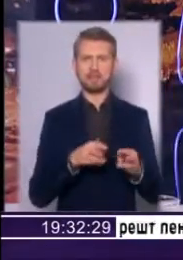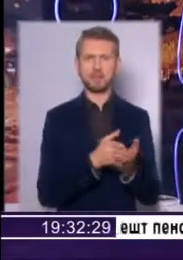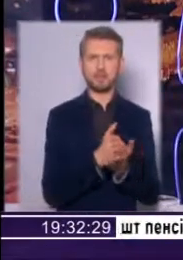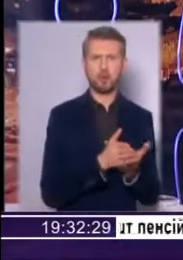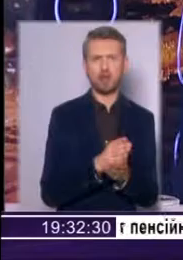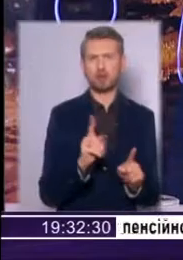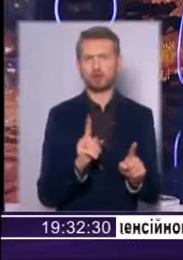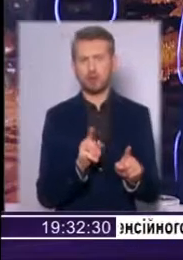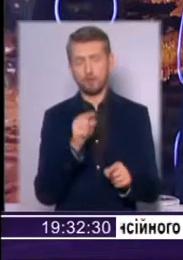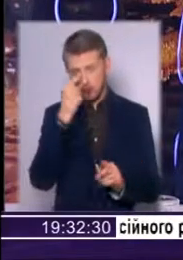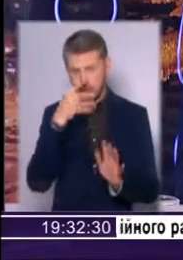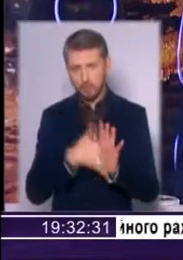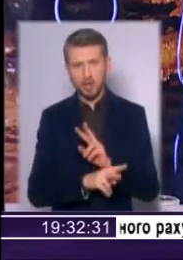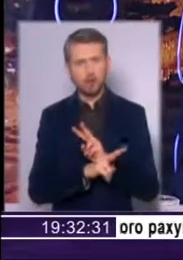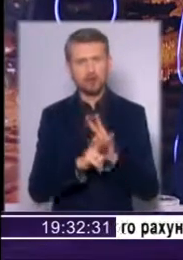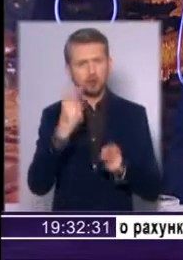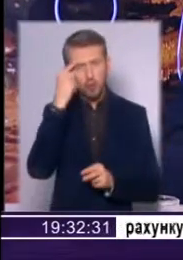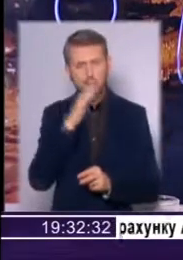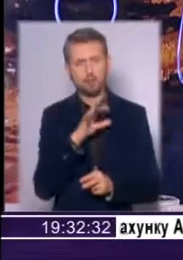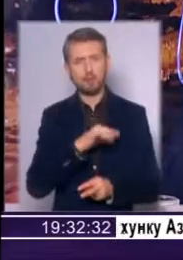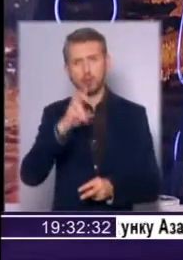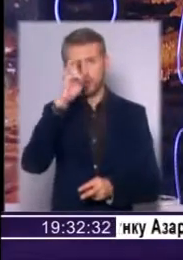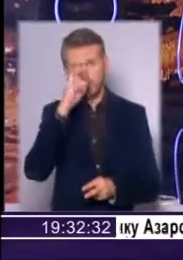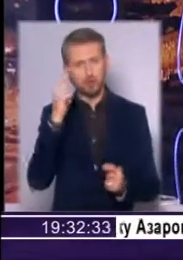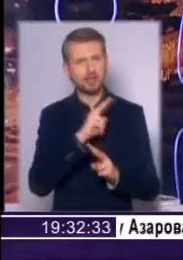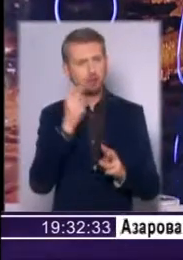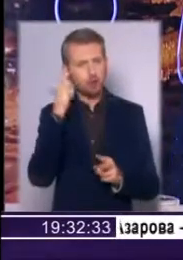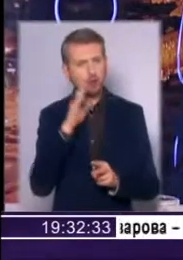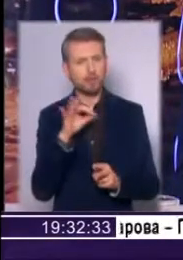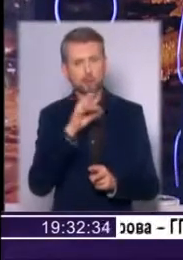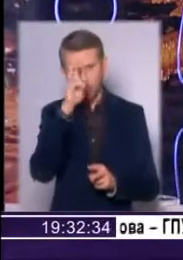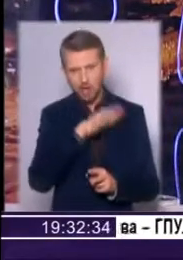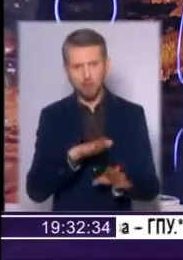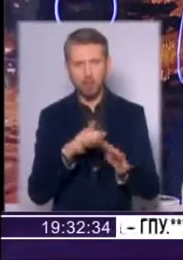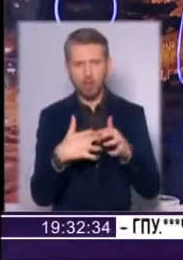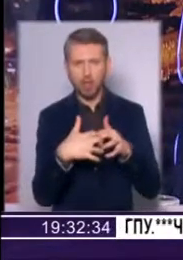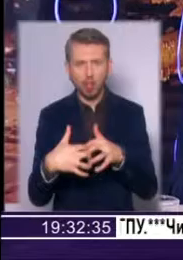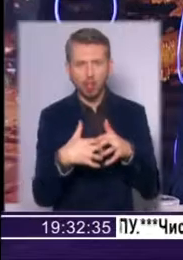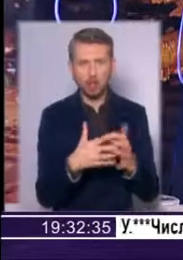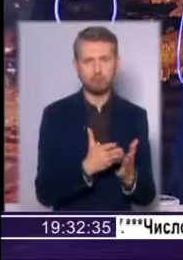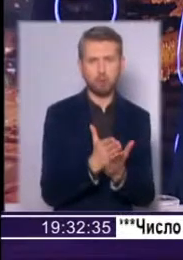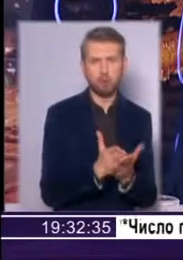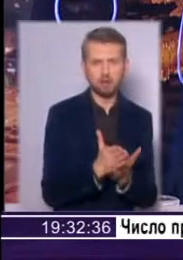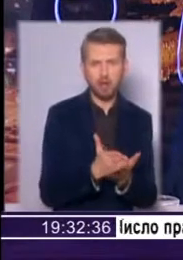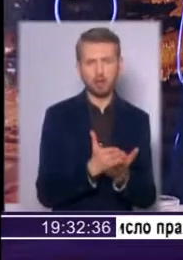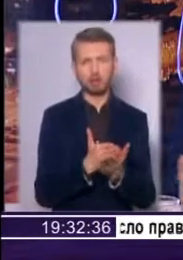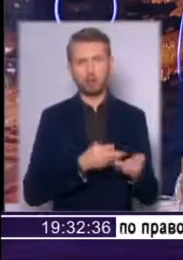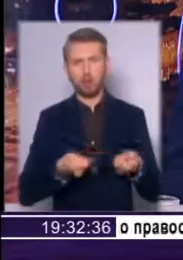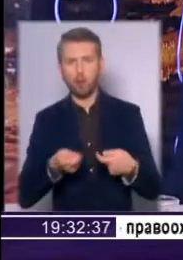інші. Ви ж замітьте, що ж ніхто ж не думає про державу, ніхто ж не думає про країну. Всі ділять тільки посади, всі займаються там торгівлею,